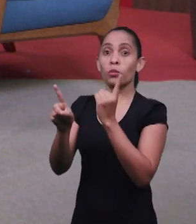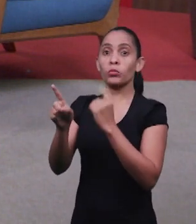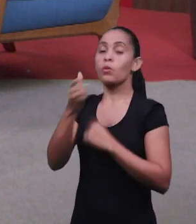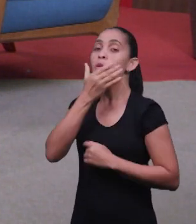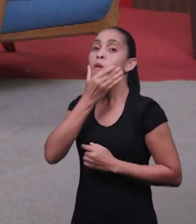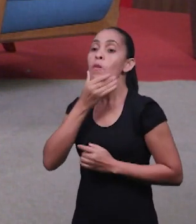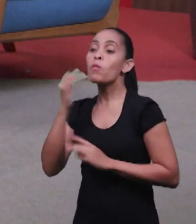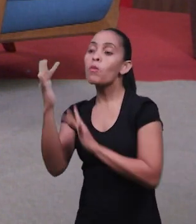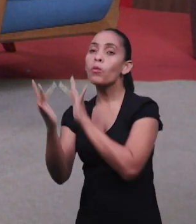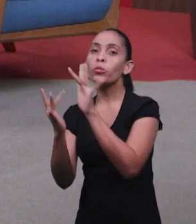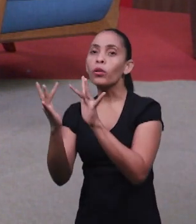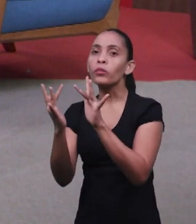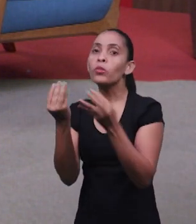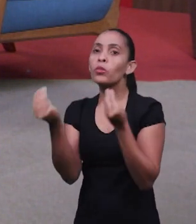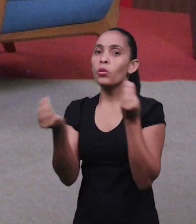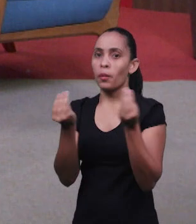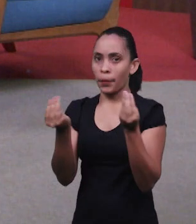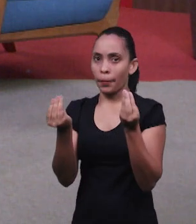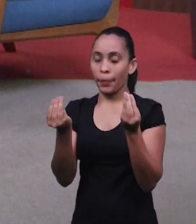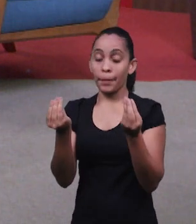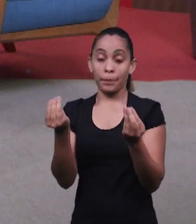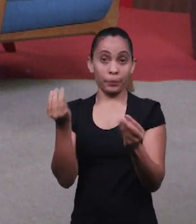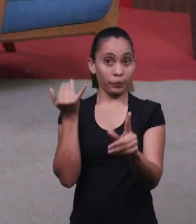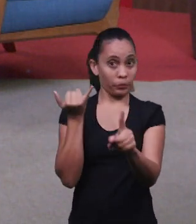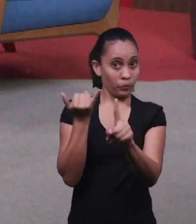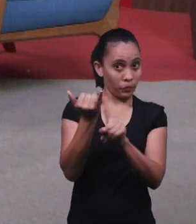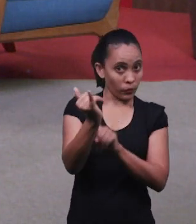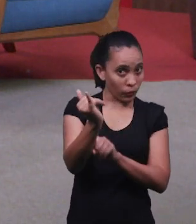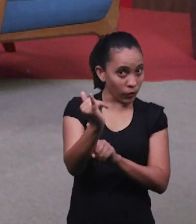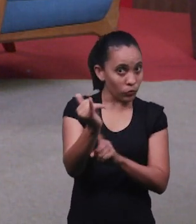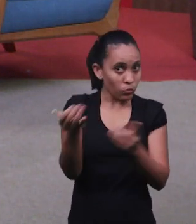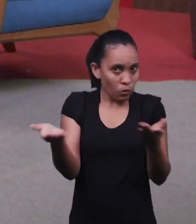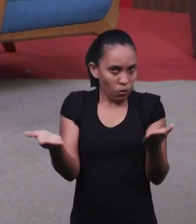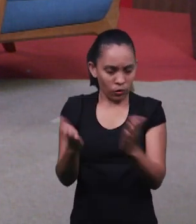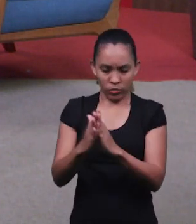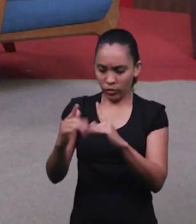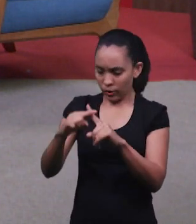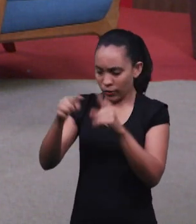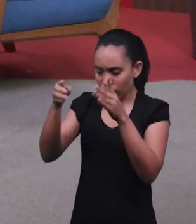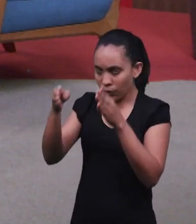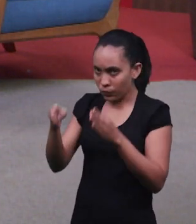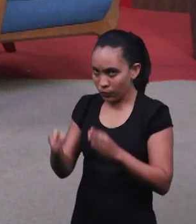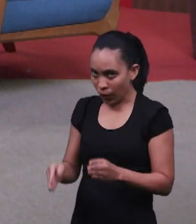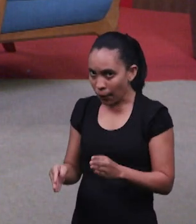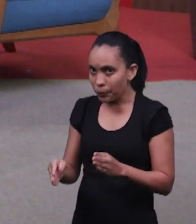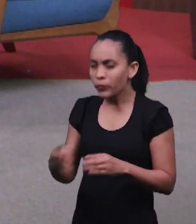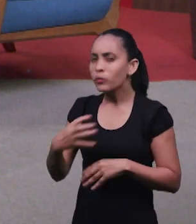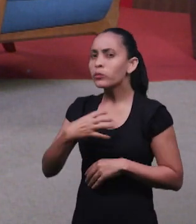notre mission dans le contexte prophétique de l'Église d'aujourd'hui? Dans le sens